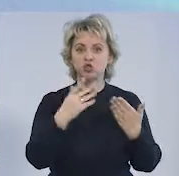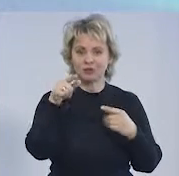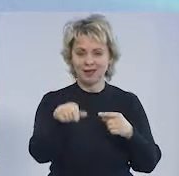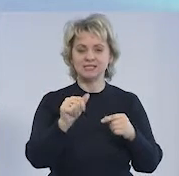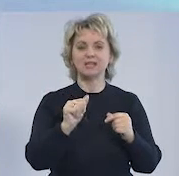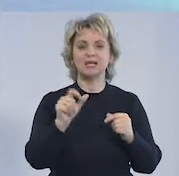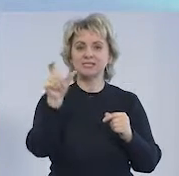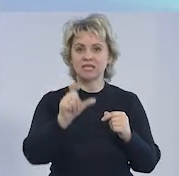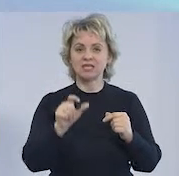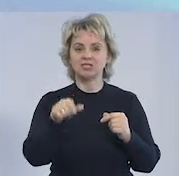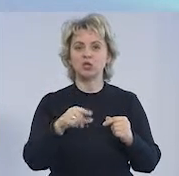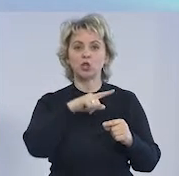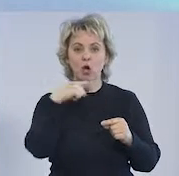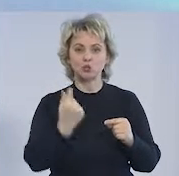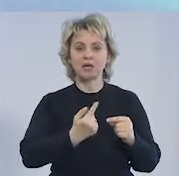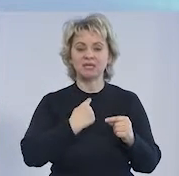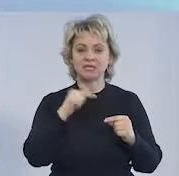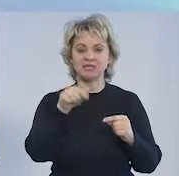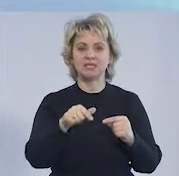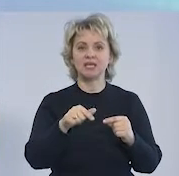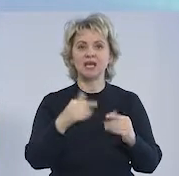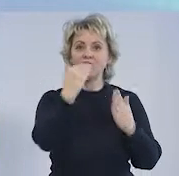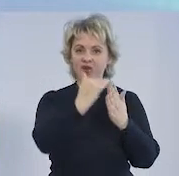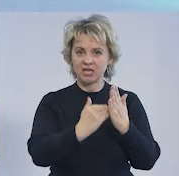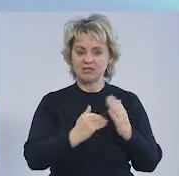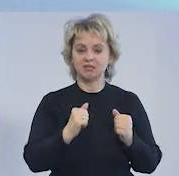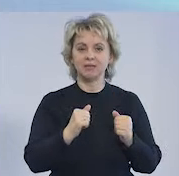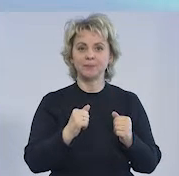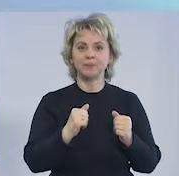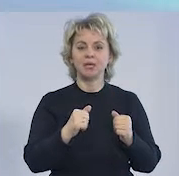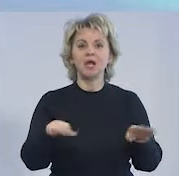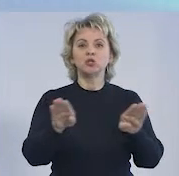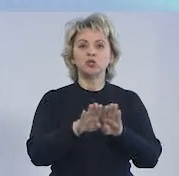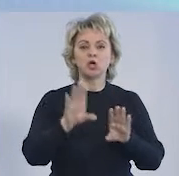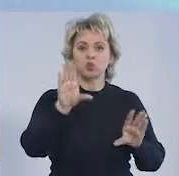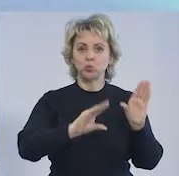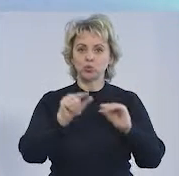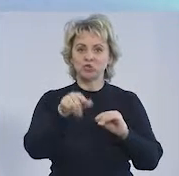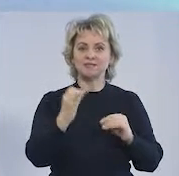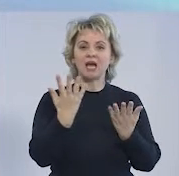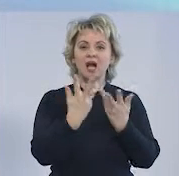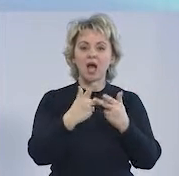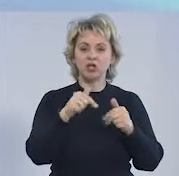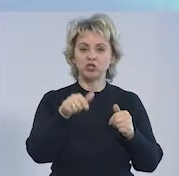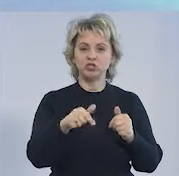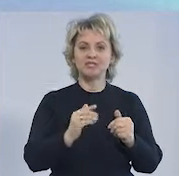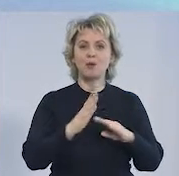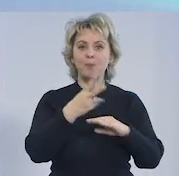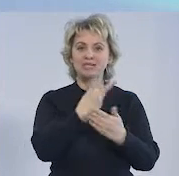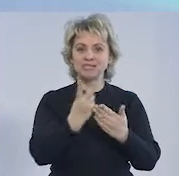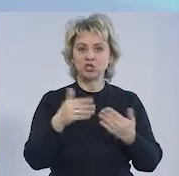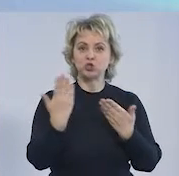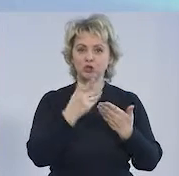статьи Википедии на русском языке в рейтинге также учитывается. И количество